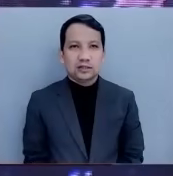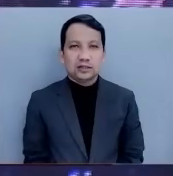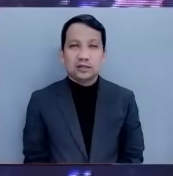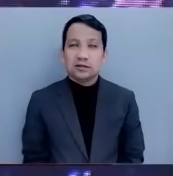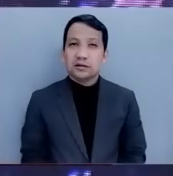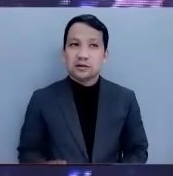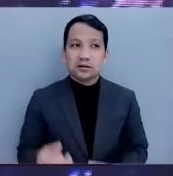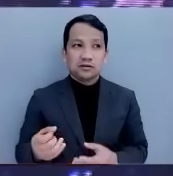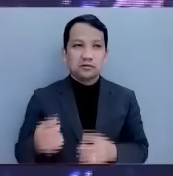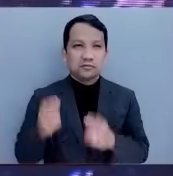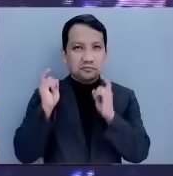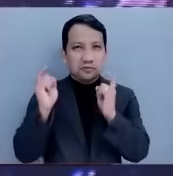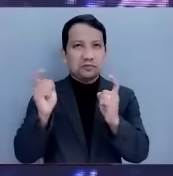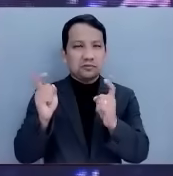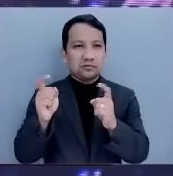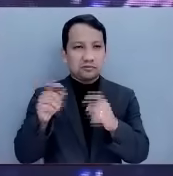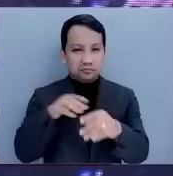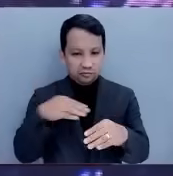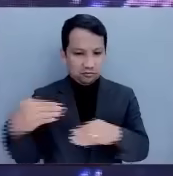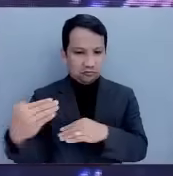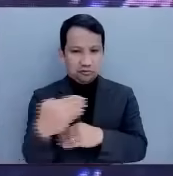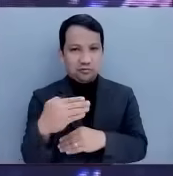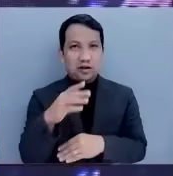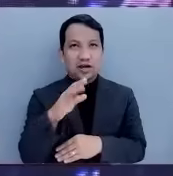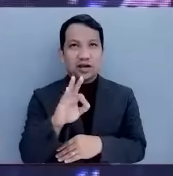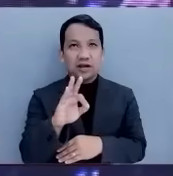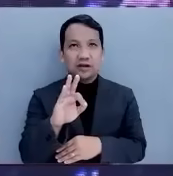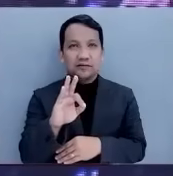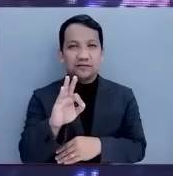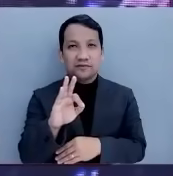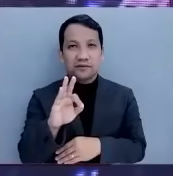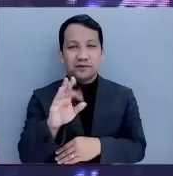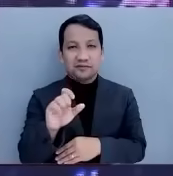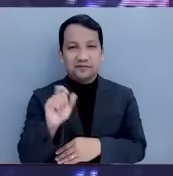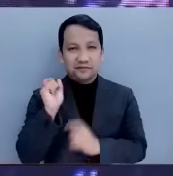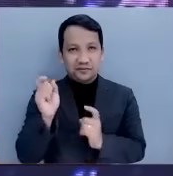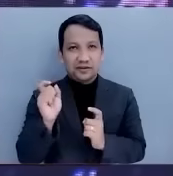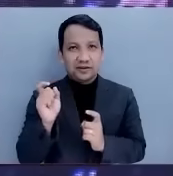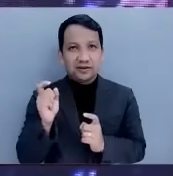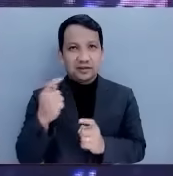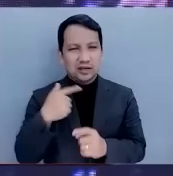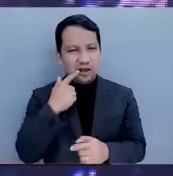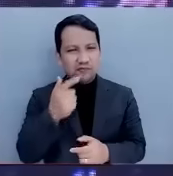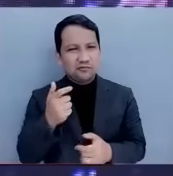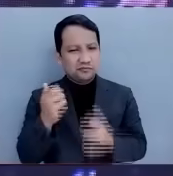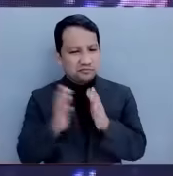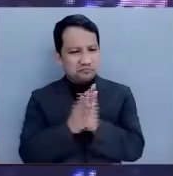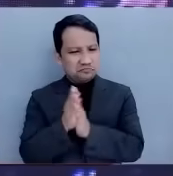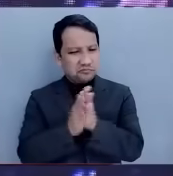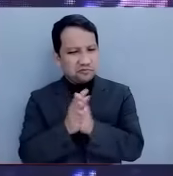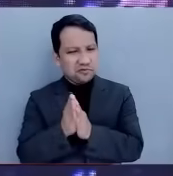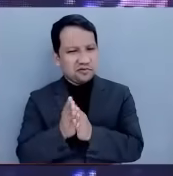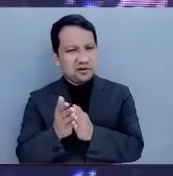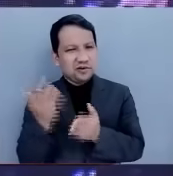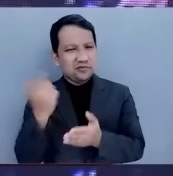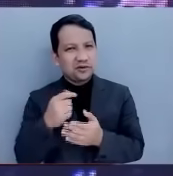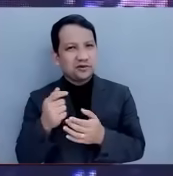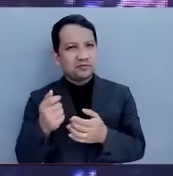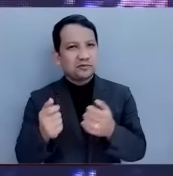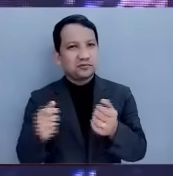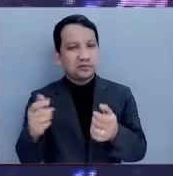Mala Fast and Furious ba ang hanap nyo this weekend? Featuring ang nakaka-excite at kakaibang teknik